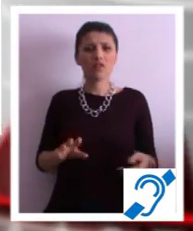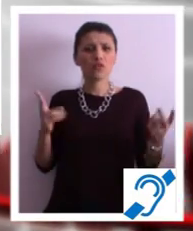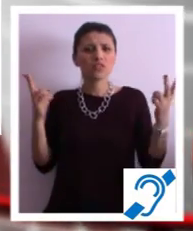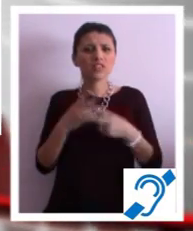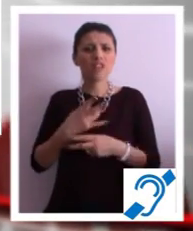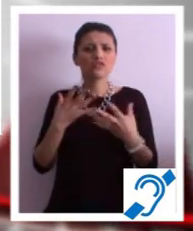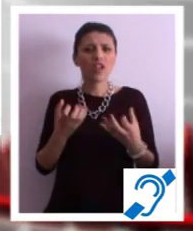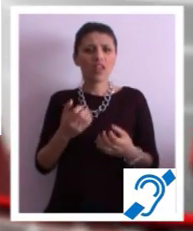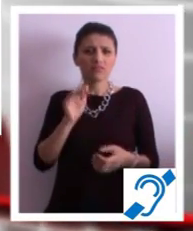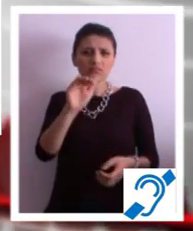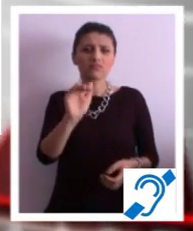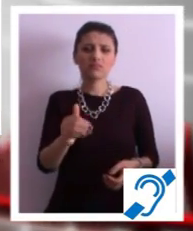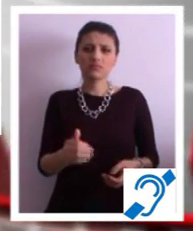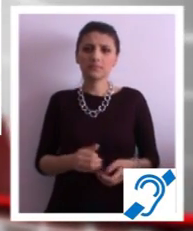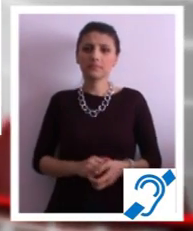Ce credeți că a avut?